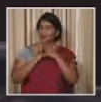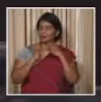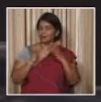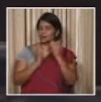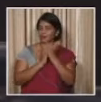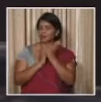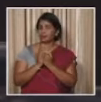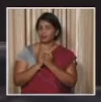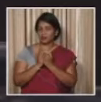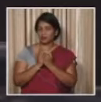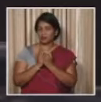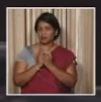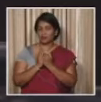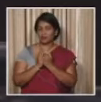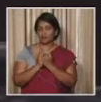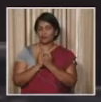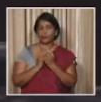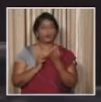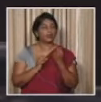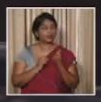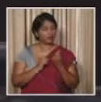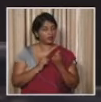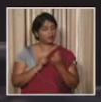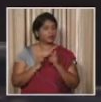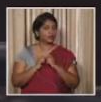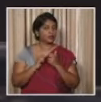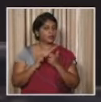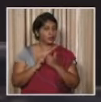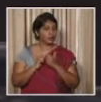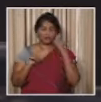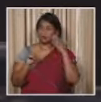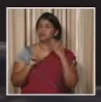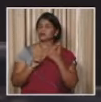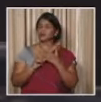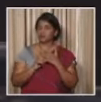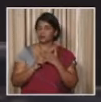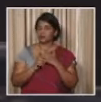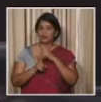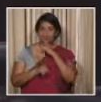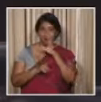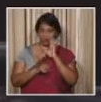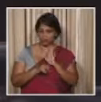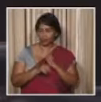කරුණු ආර්ථික අර්බුදයට අදාළව කතා වුණත්